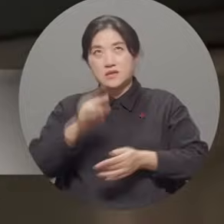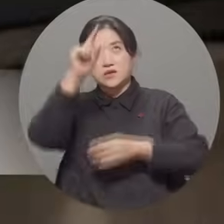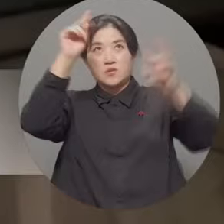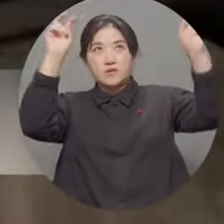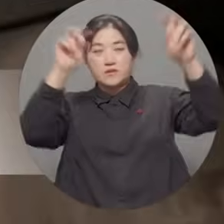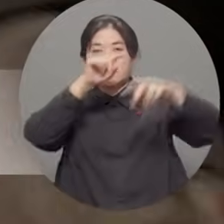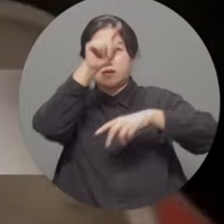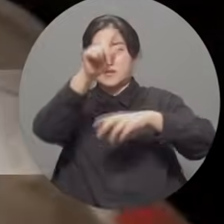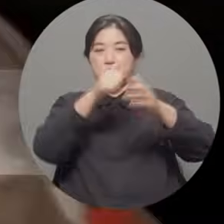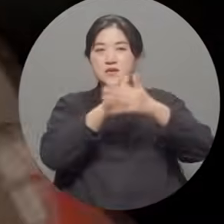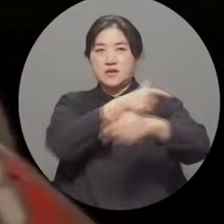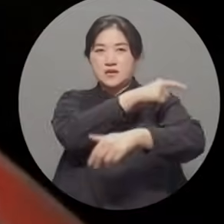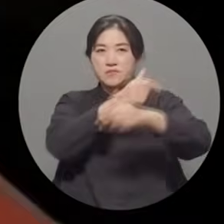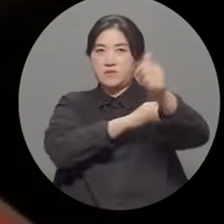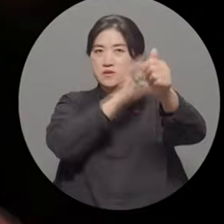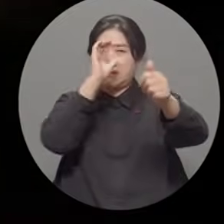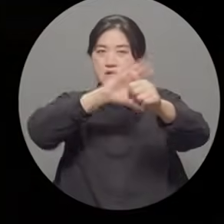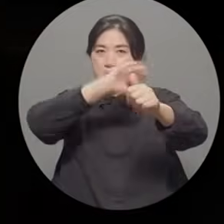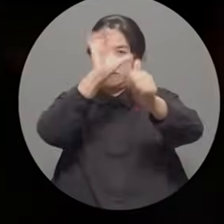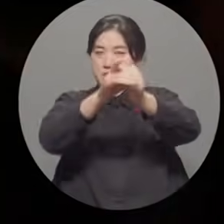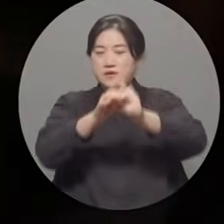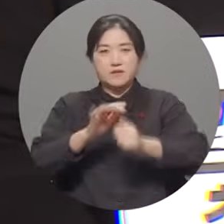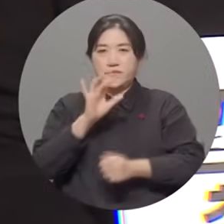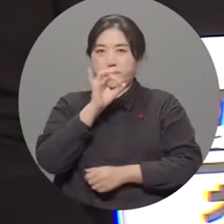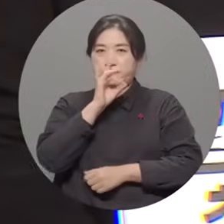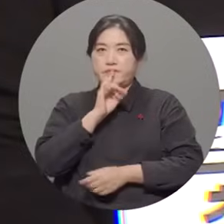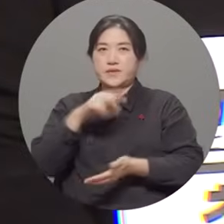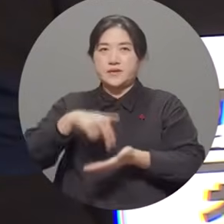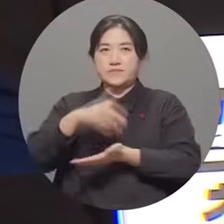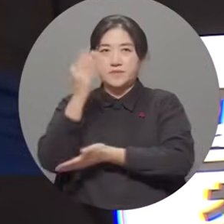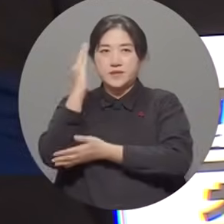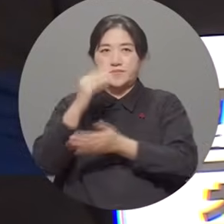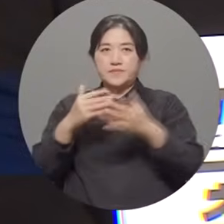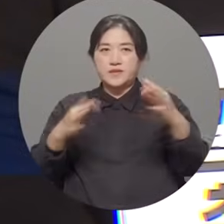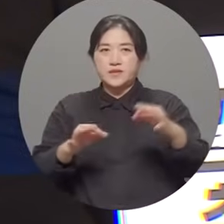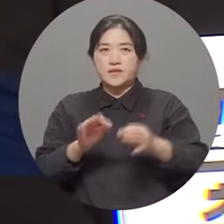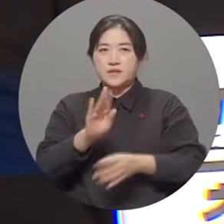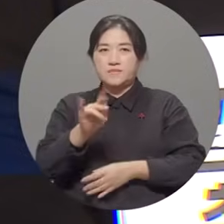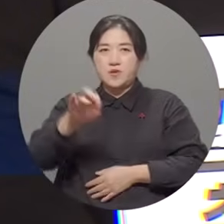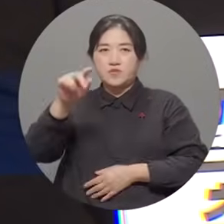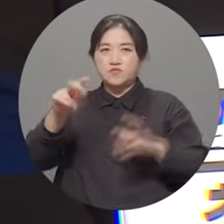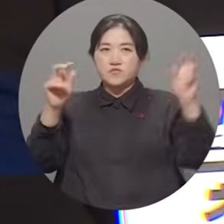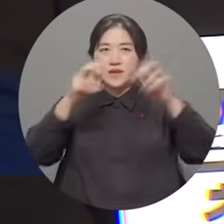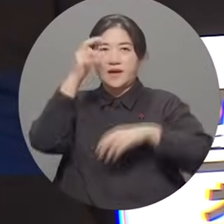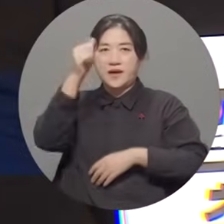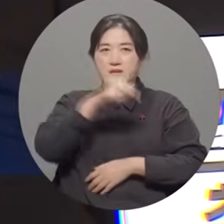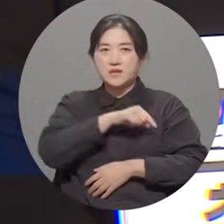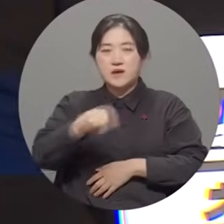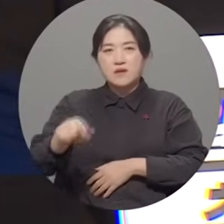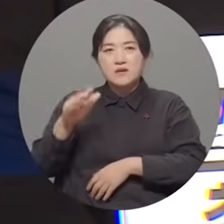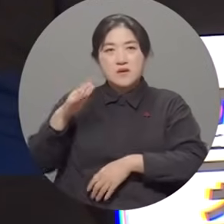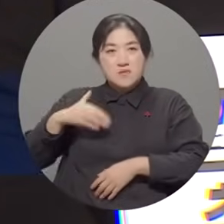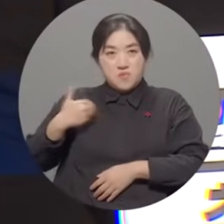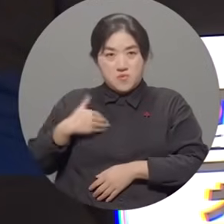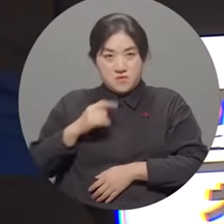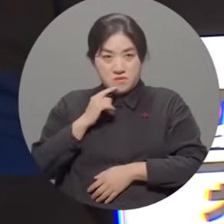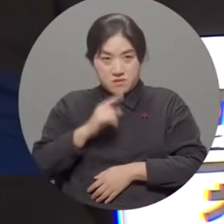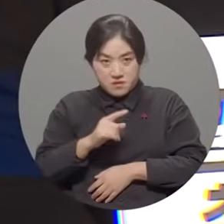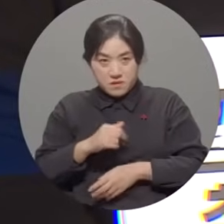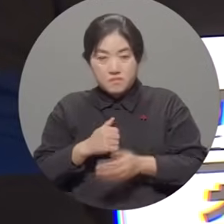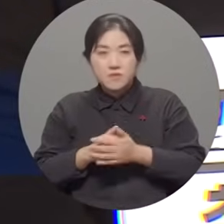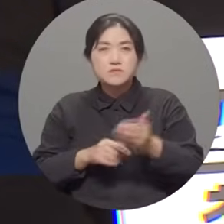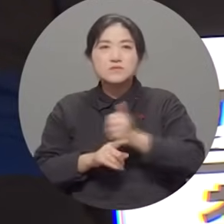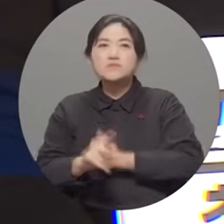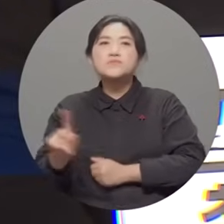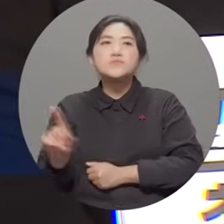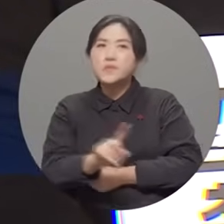대표와 고위 임원에게 묻기는 어렵단 겁니다. 김병숙 사장이 현장을 잘 몰랐다고